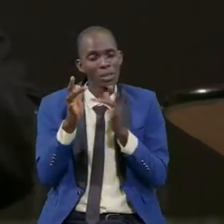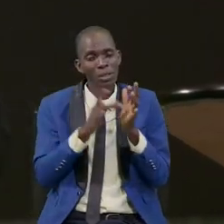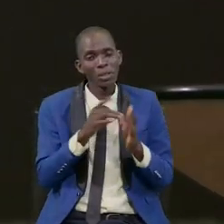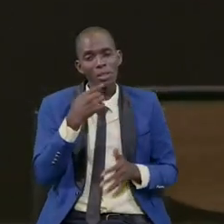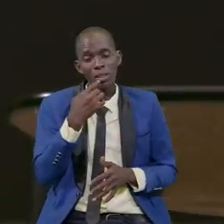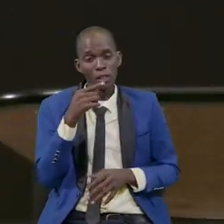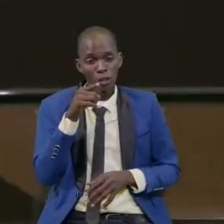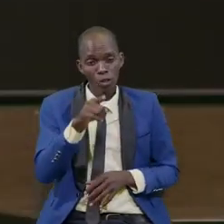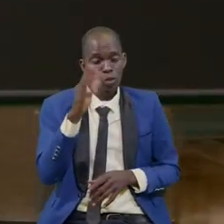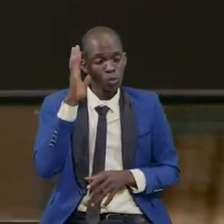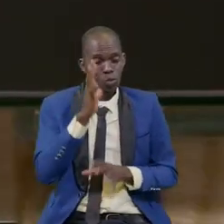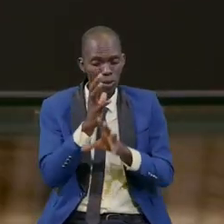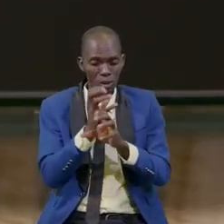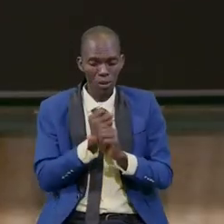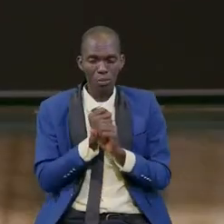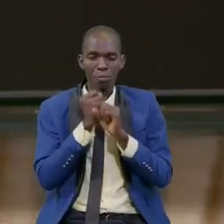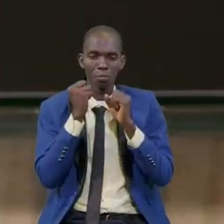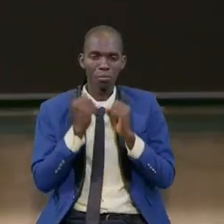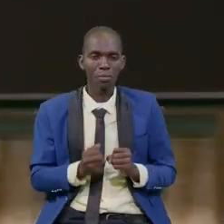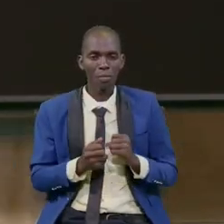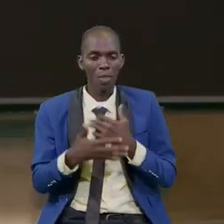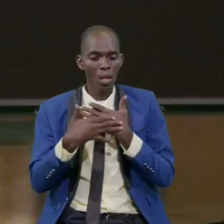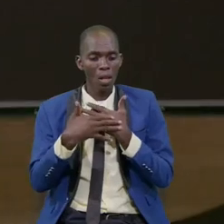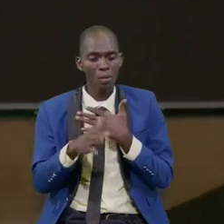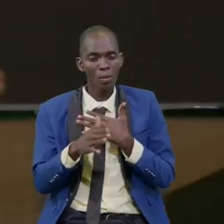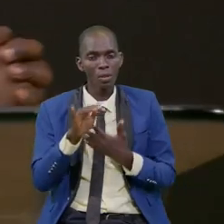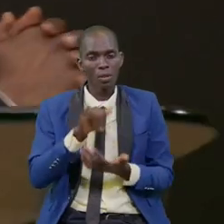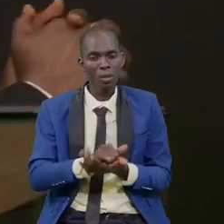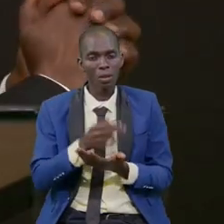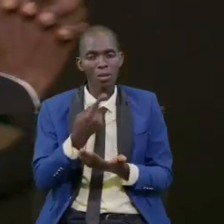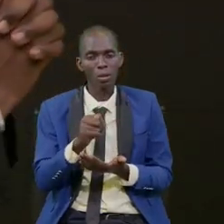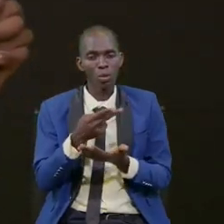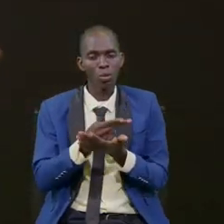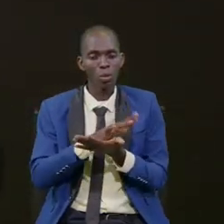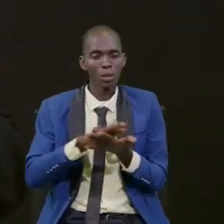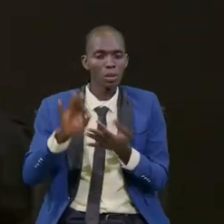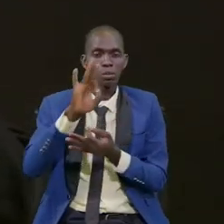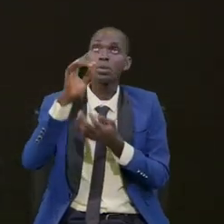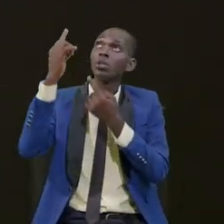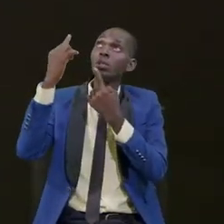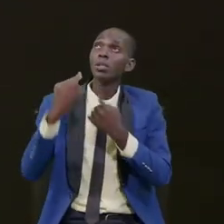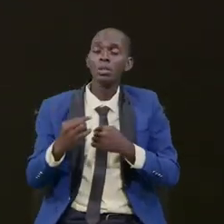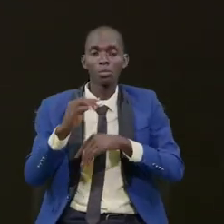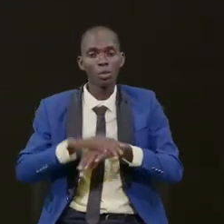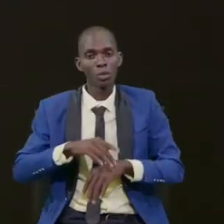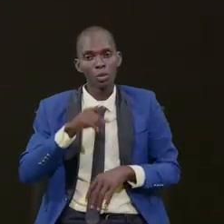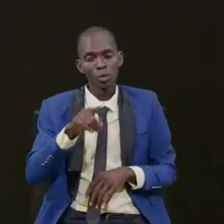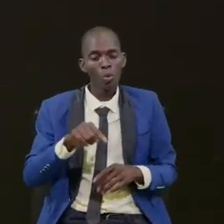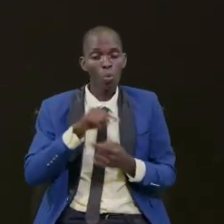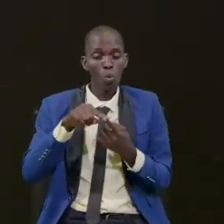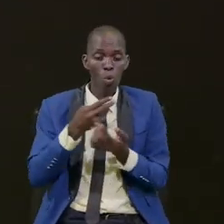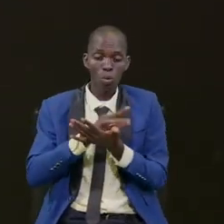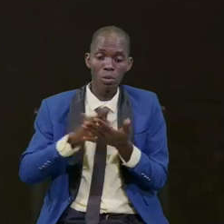dit, vous recevrez la puissance. Le Saint-Esprit survenant sur vous, lorsque